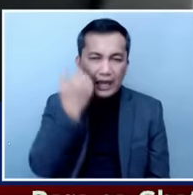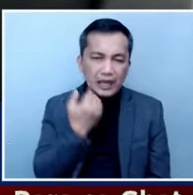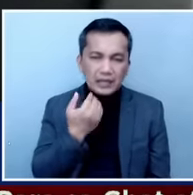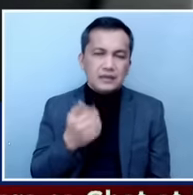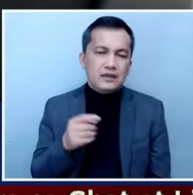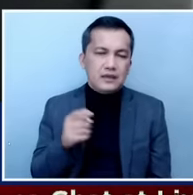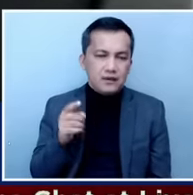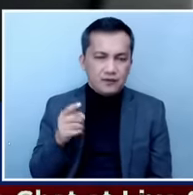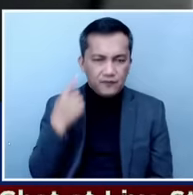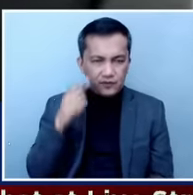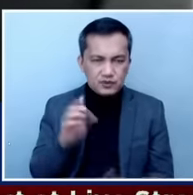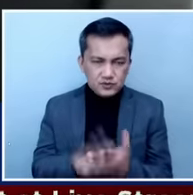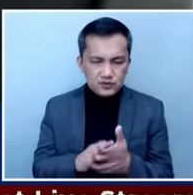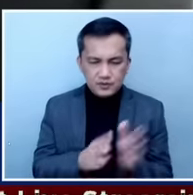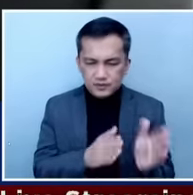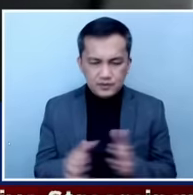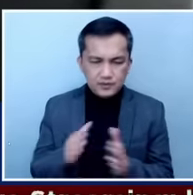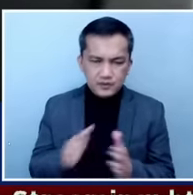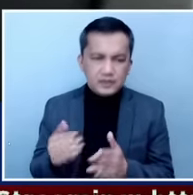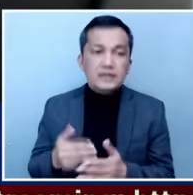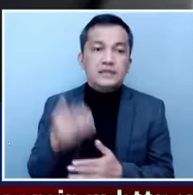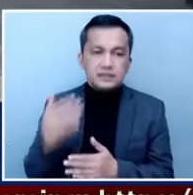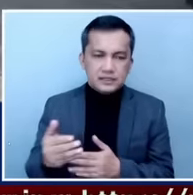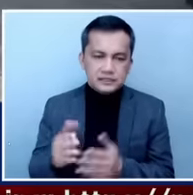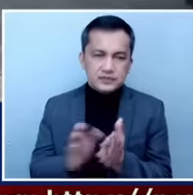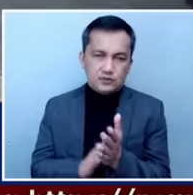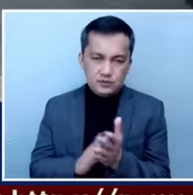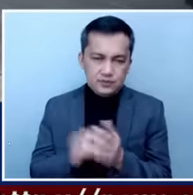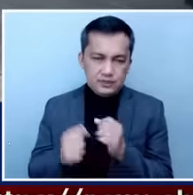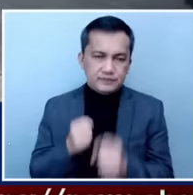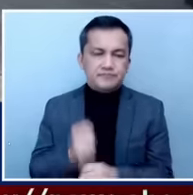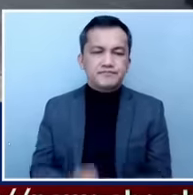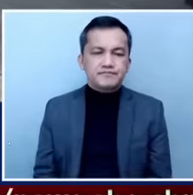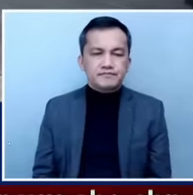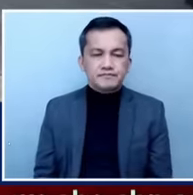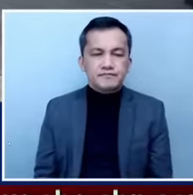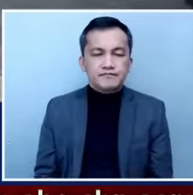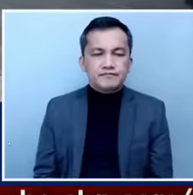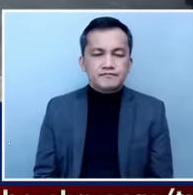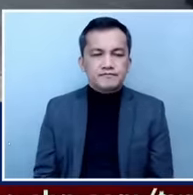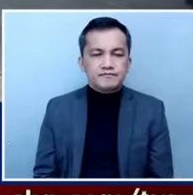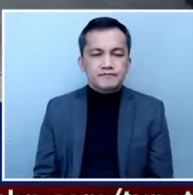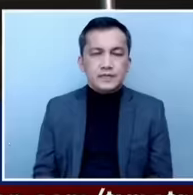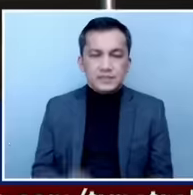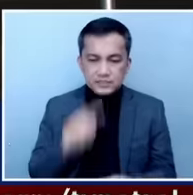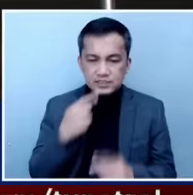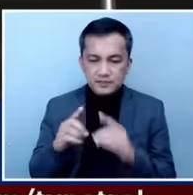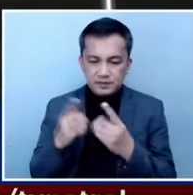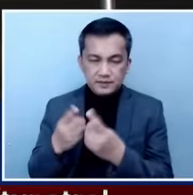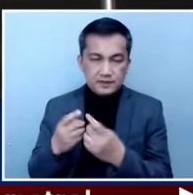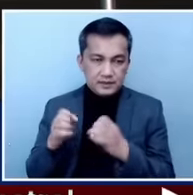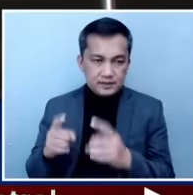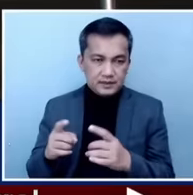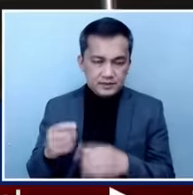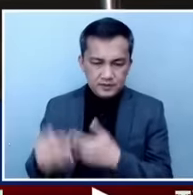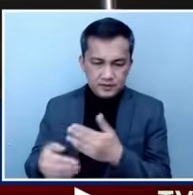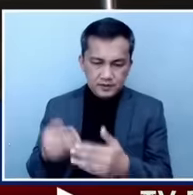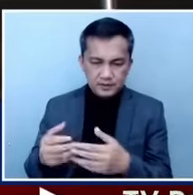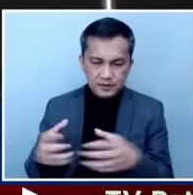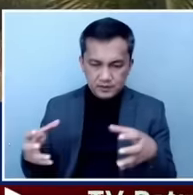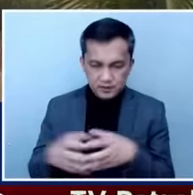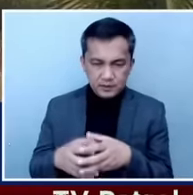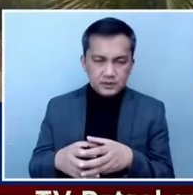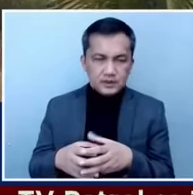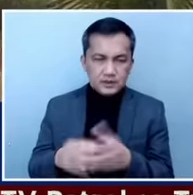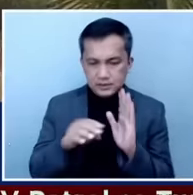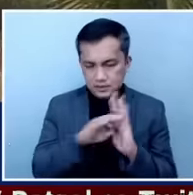for the schools to prepare for the next school year. Inihayag naman ng DepEd na nasa proseso pa sila ng pagbalangkas sa mga